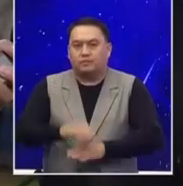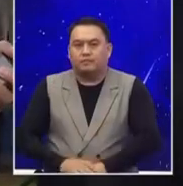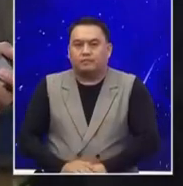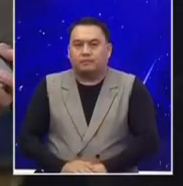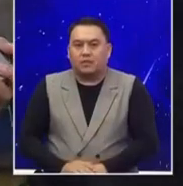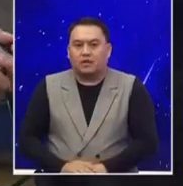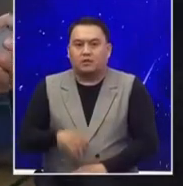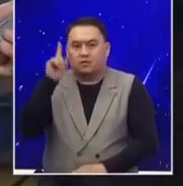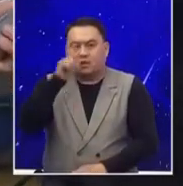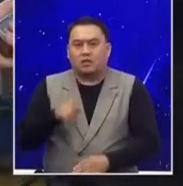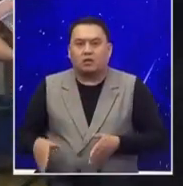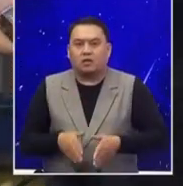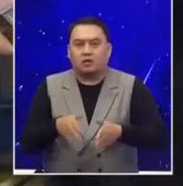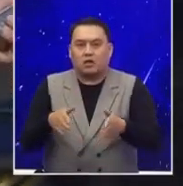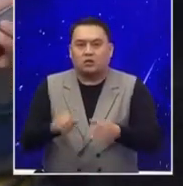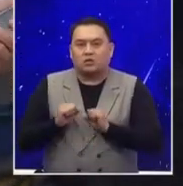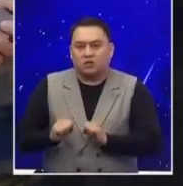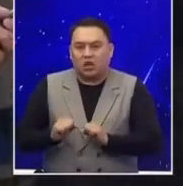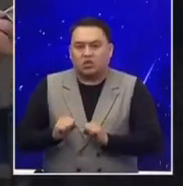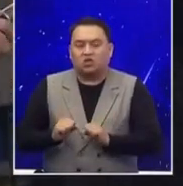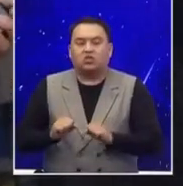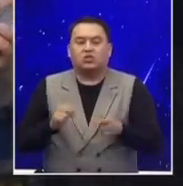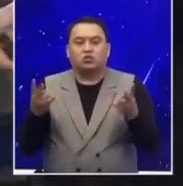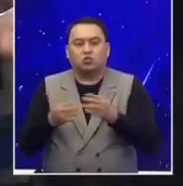Ты знаешь, что в дороге тоже бывает защитный слой?